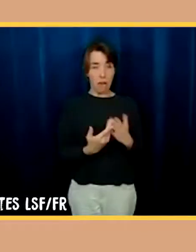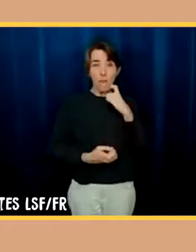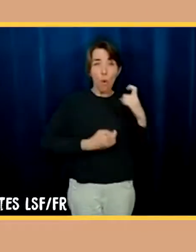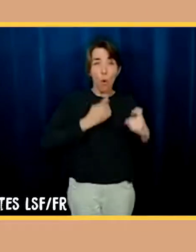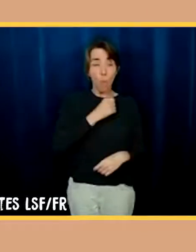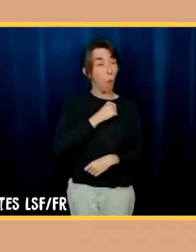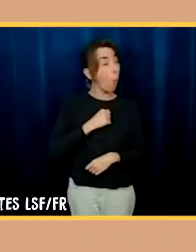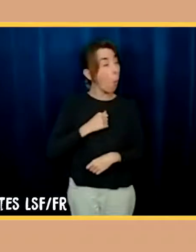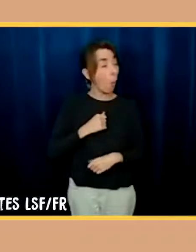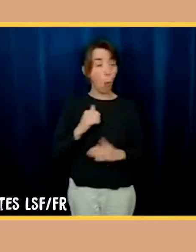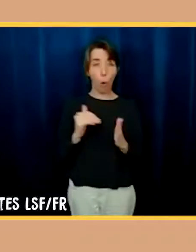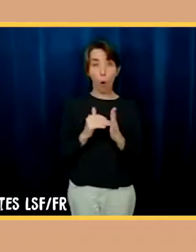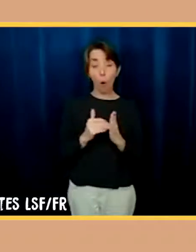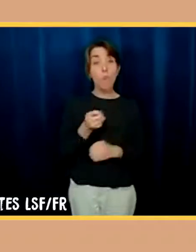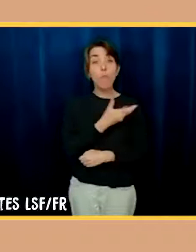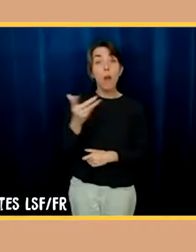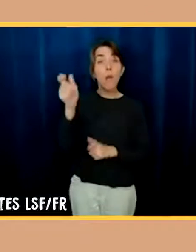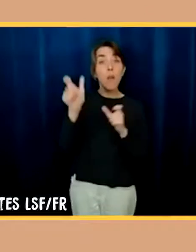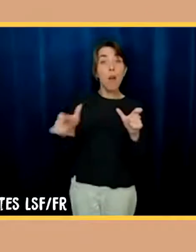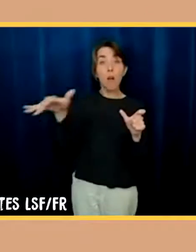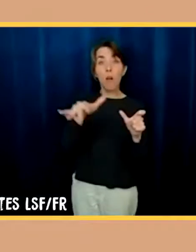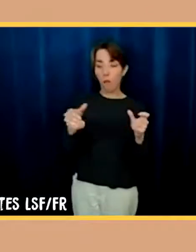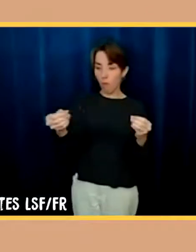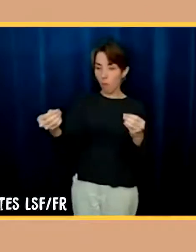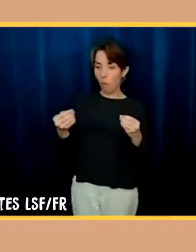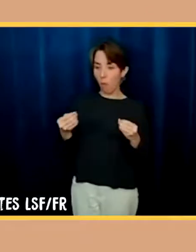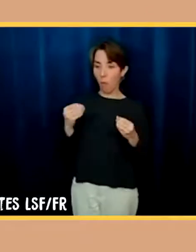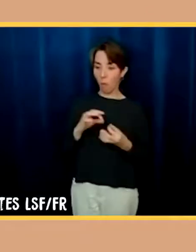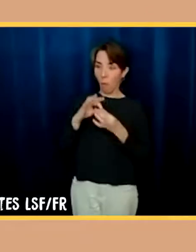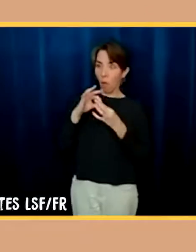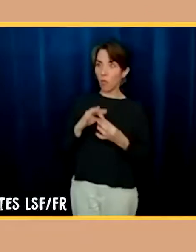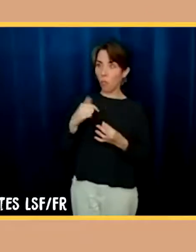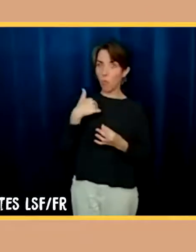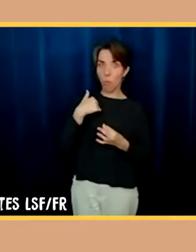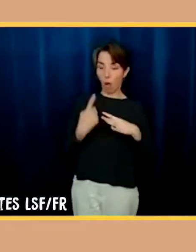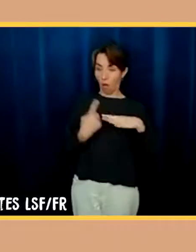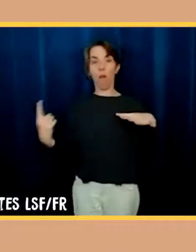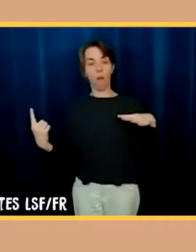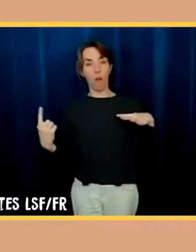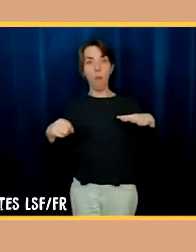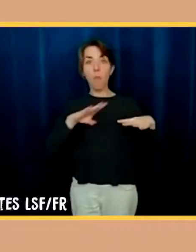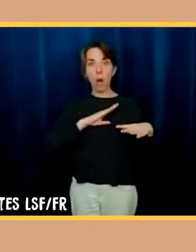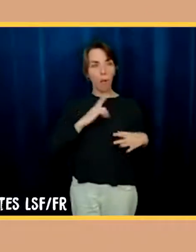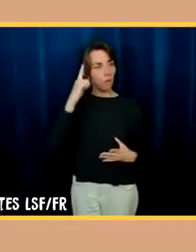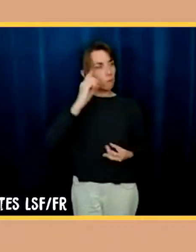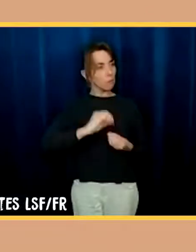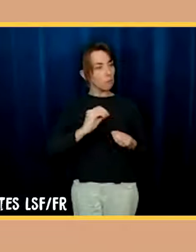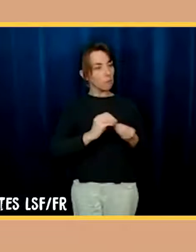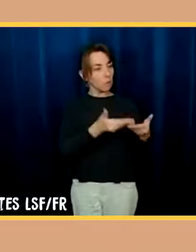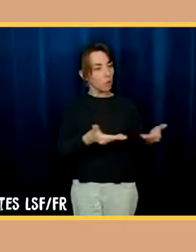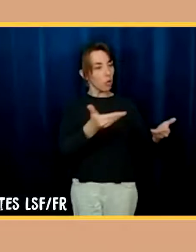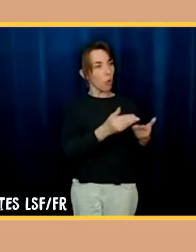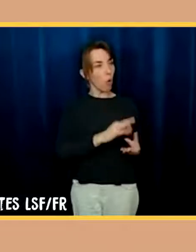revenait, c'est-à-dire que des gens me sortaient de la religion en décidant par eux-mêmes qu'en fait, mes questionnements ne pouvaient pas correspondre à